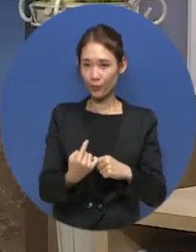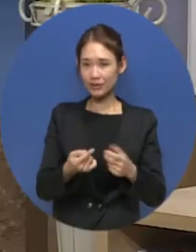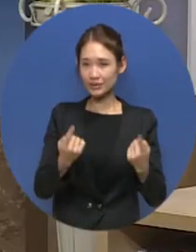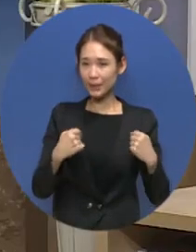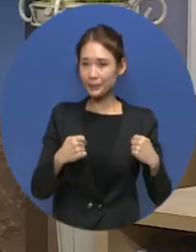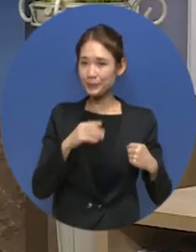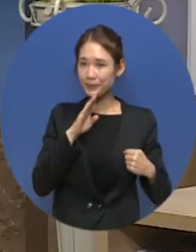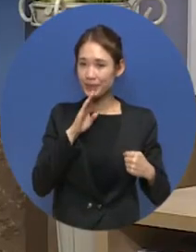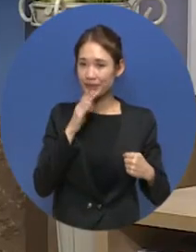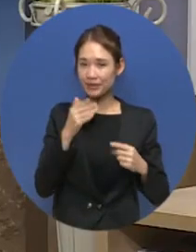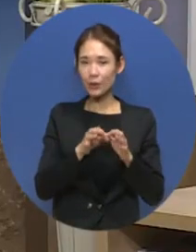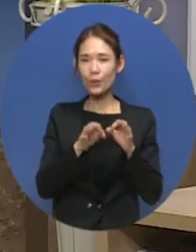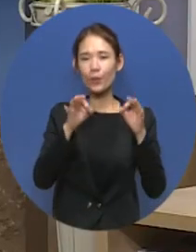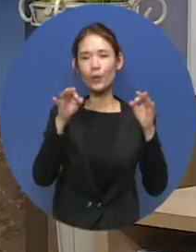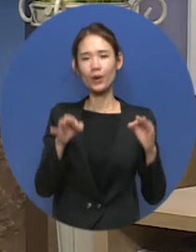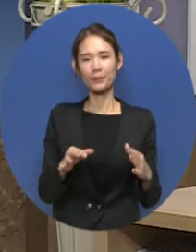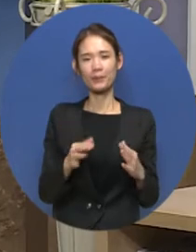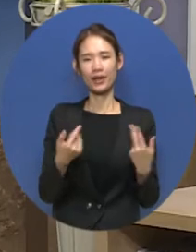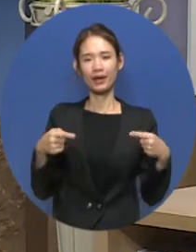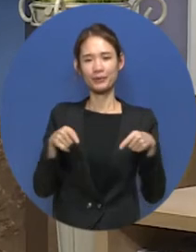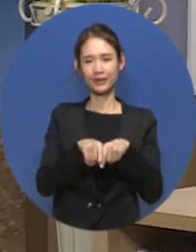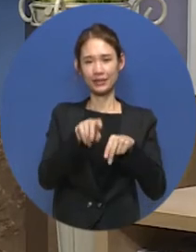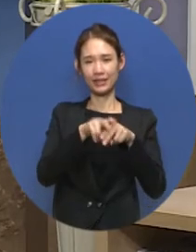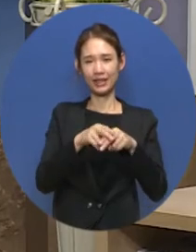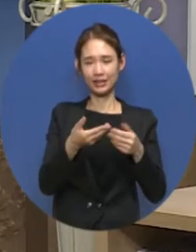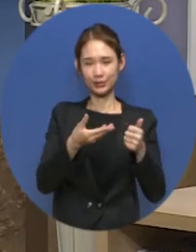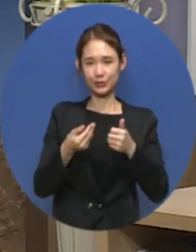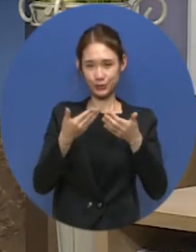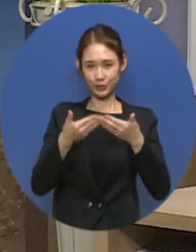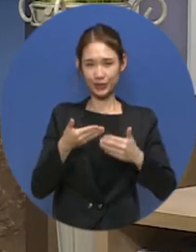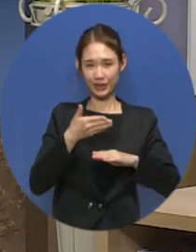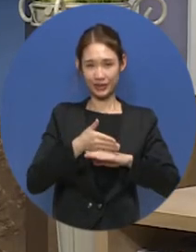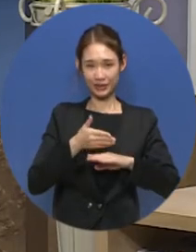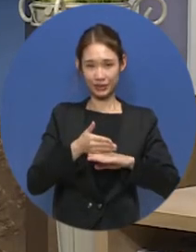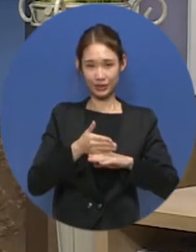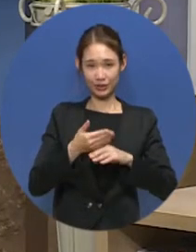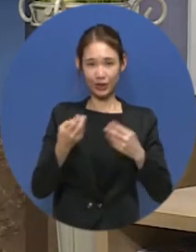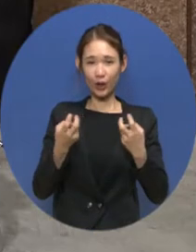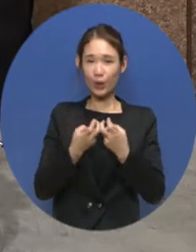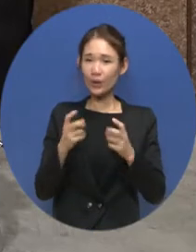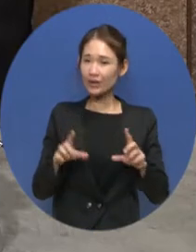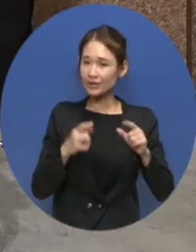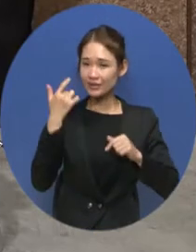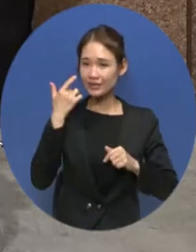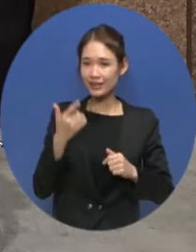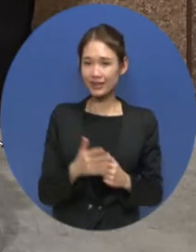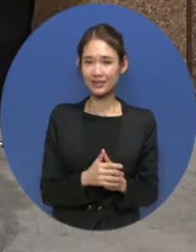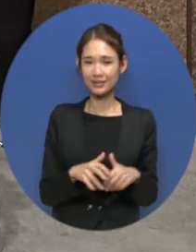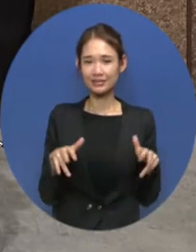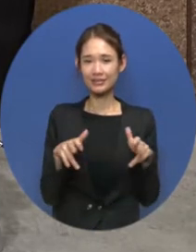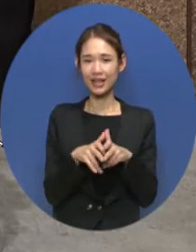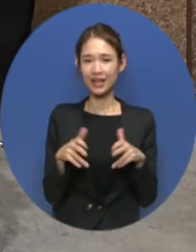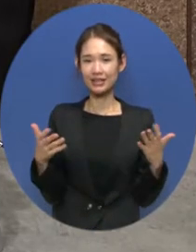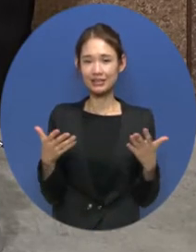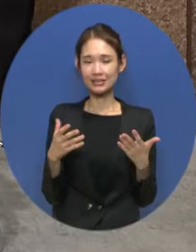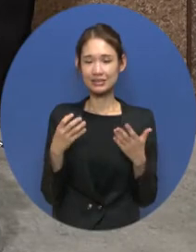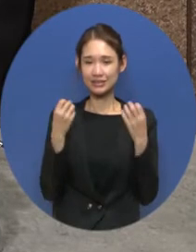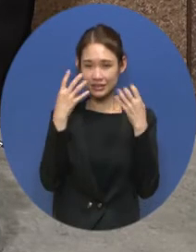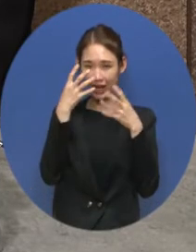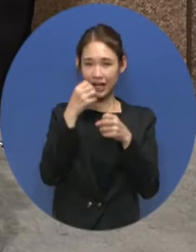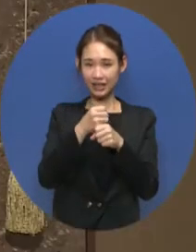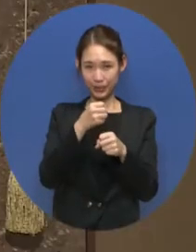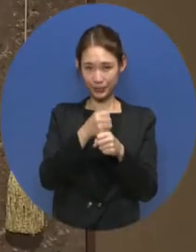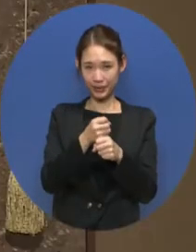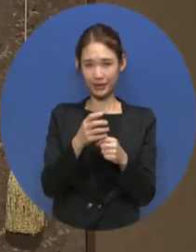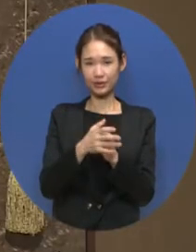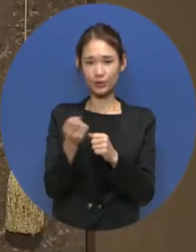네. 또 이렇게 오랜만에 자리해 주셔서 대단히 감사합니다. 네. 어떻게 지내셨어요? 장애인들의 일자리 창출